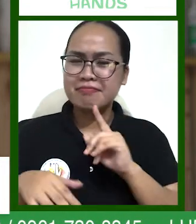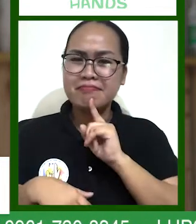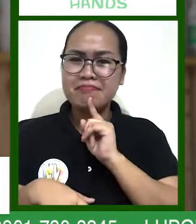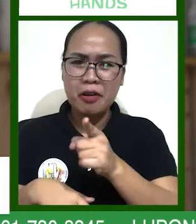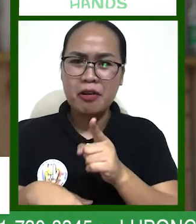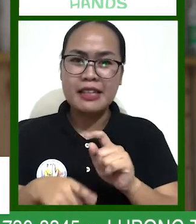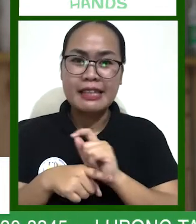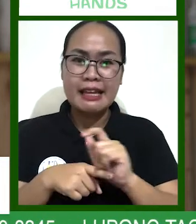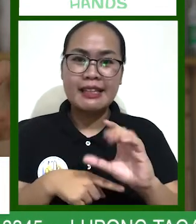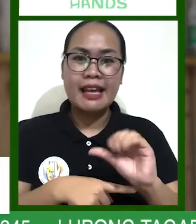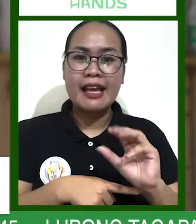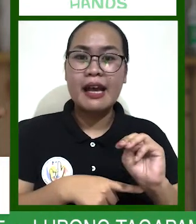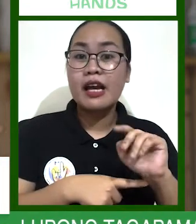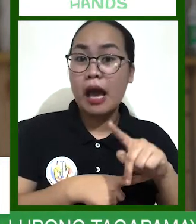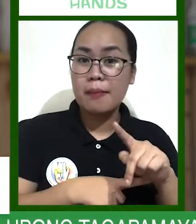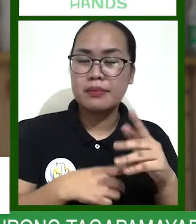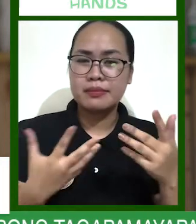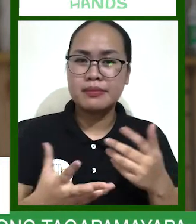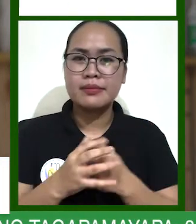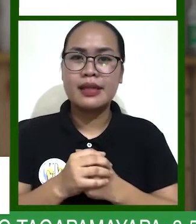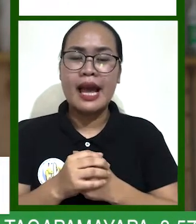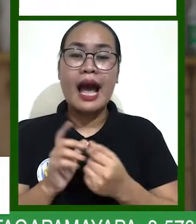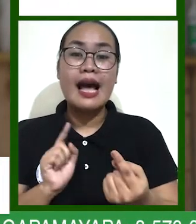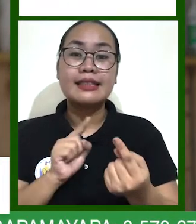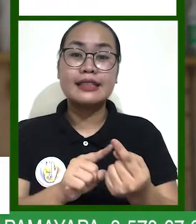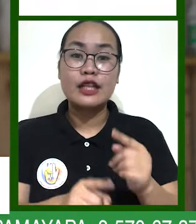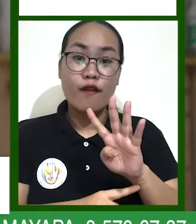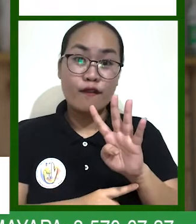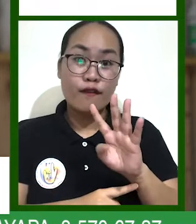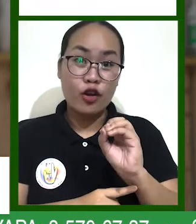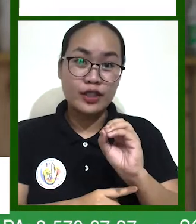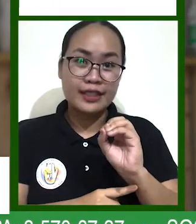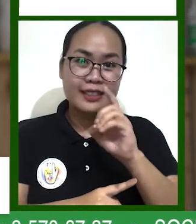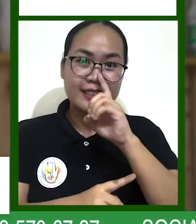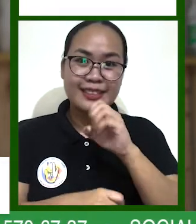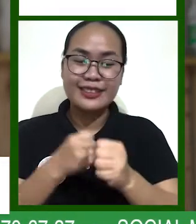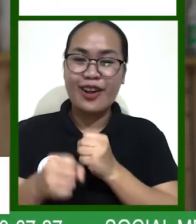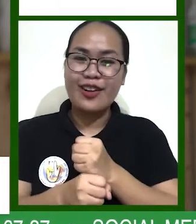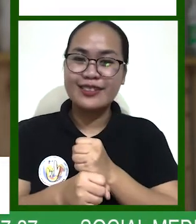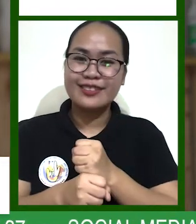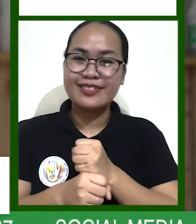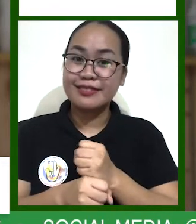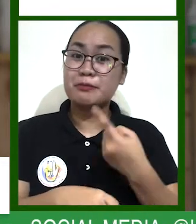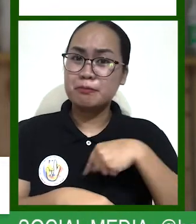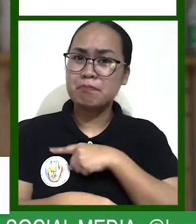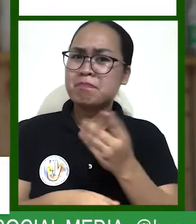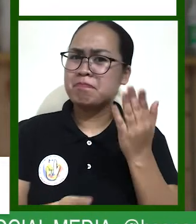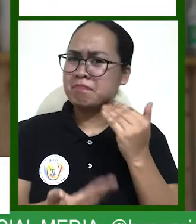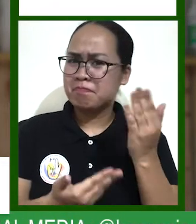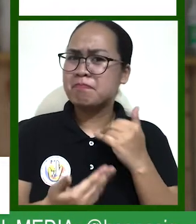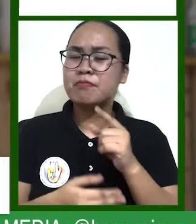camp na ito. And no, yung training camp is until 40 years old, hanggang 40 anyos ang ating inaanyayahan dito.